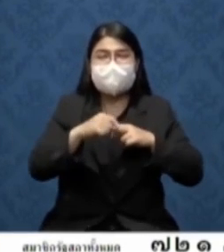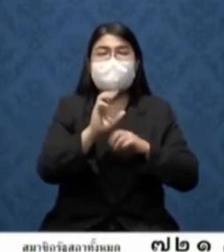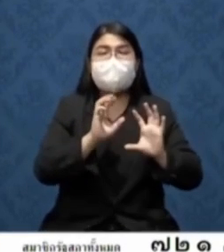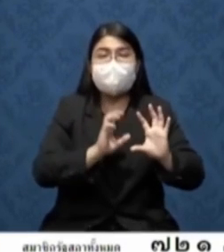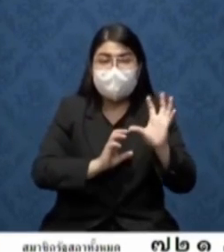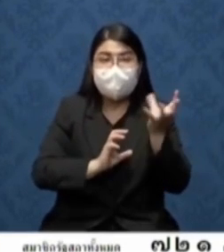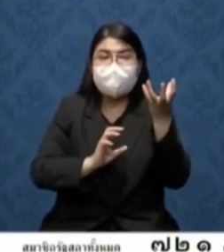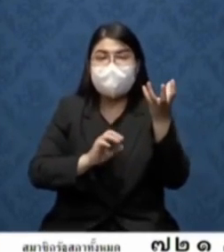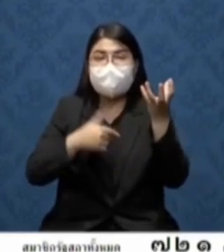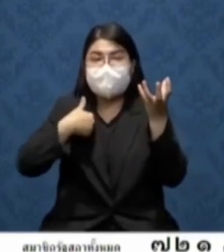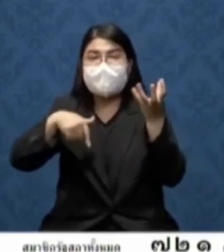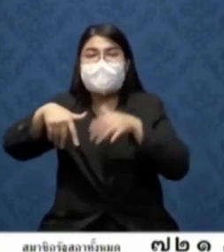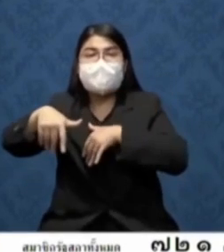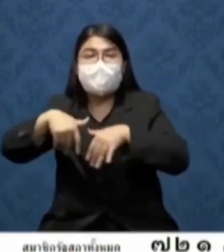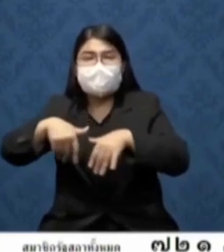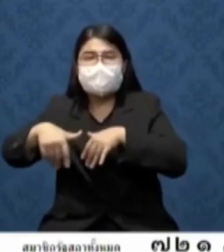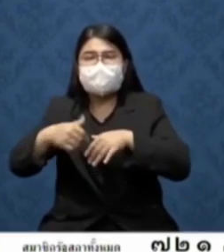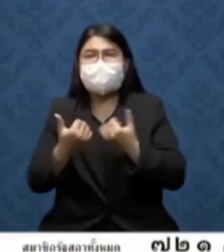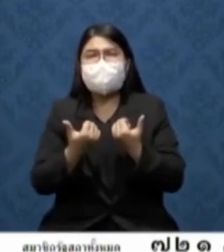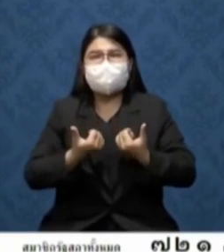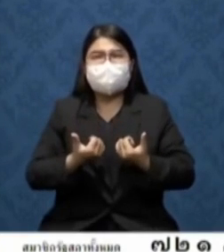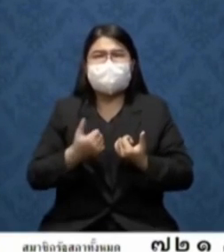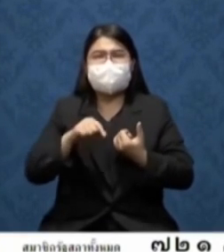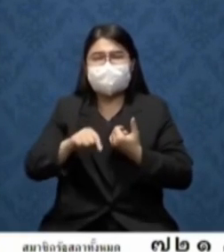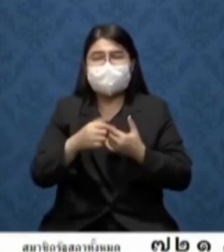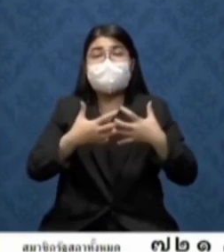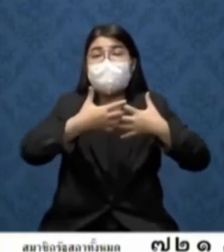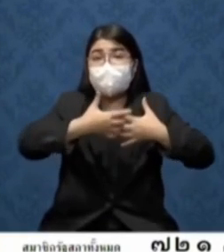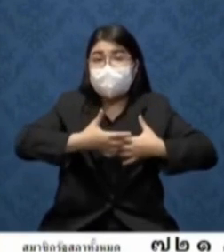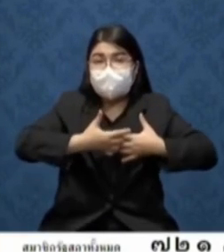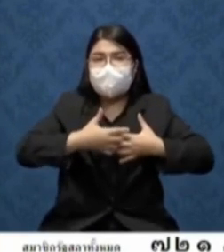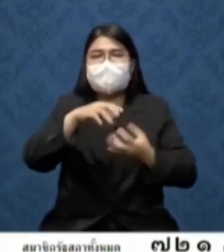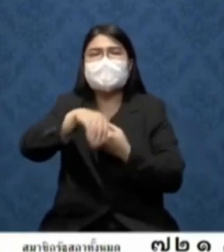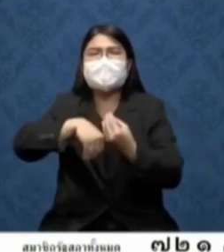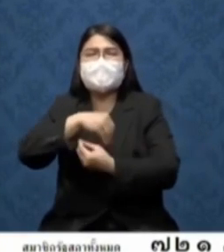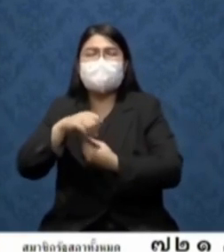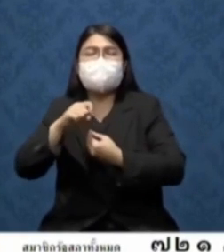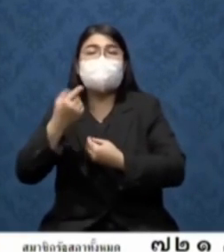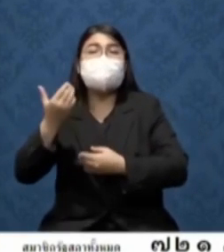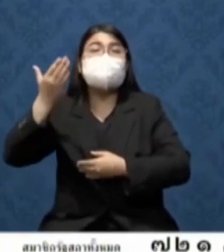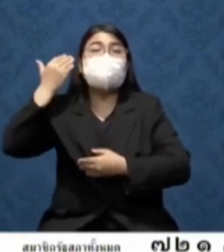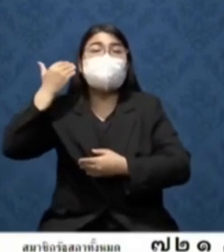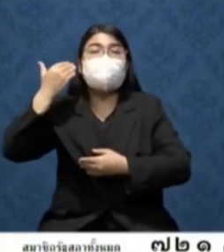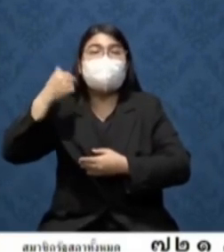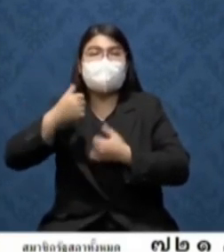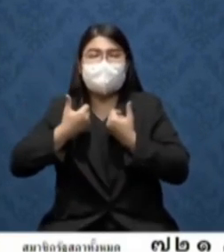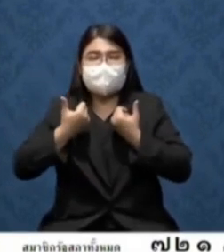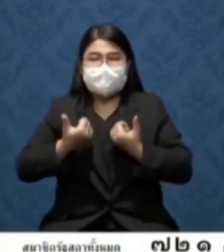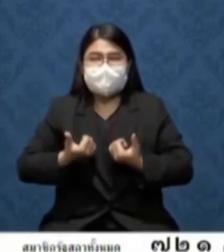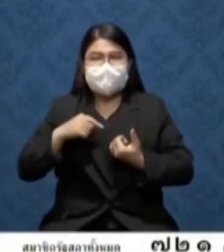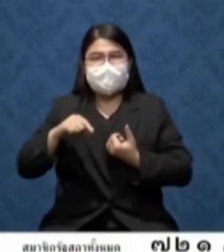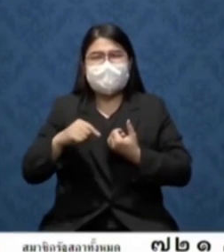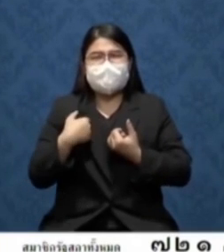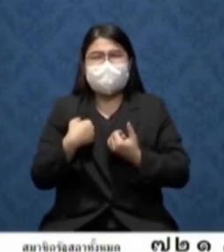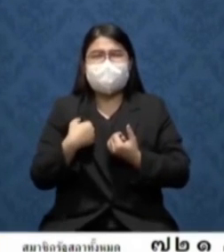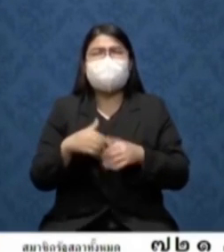ถิ่นในขณะเดียวกันเครื่องยนต์เศรษฐกิจที่ขับเคลื่อนประเทศไทยมาในอดีตปัจจุบันก็กำลังอ่อนล้าล